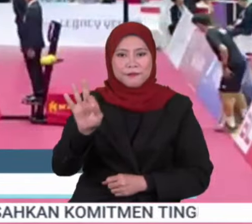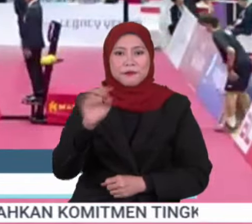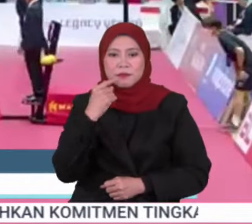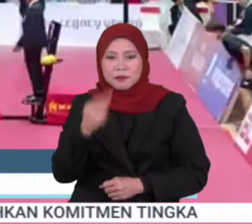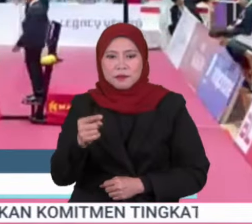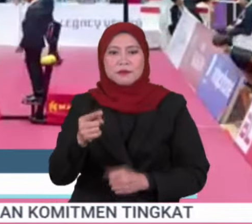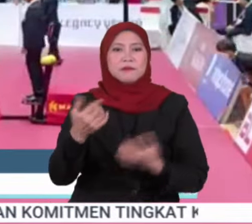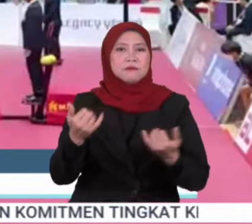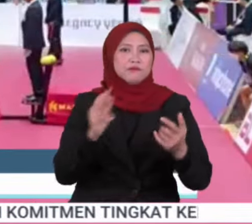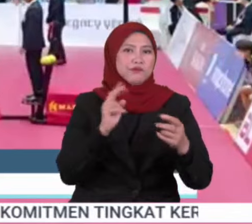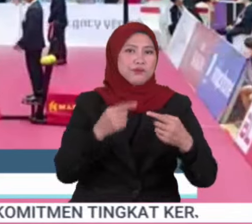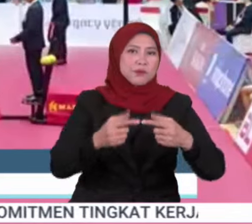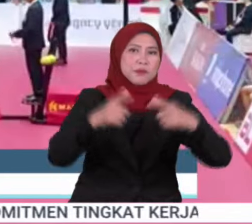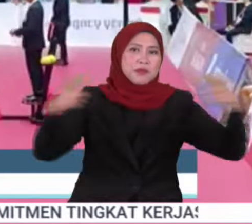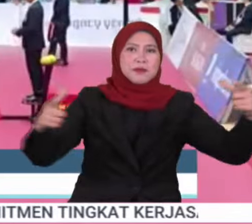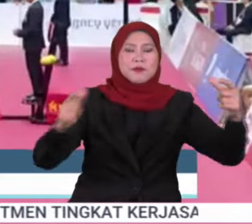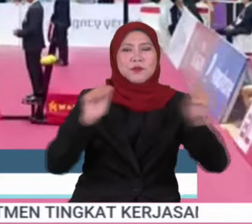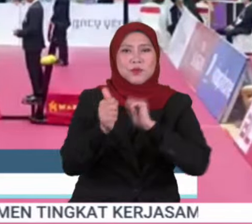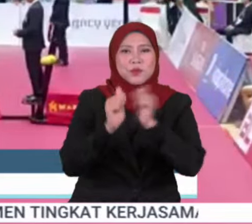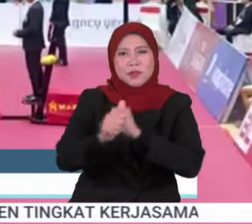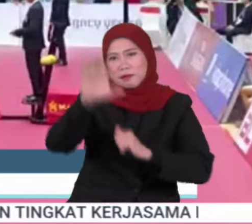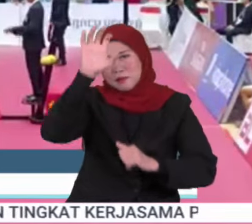kepada sukan sepak takraw.